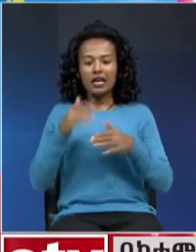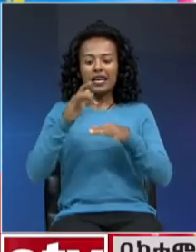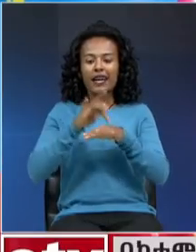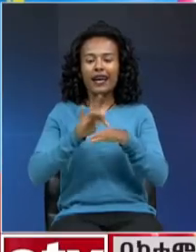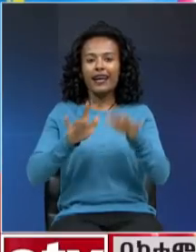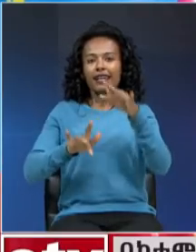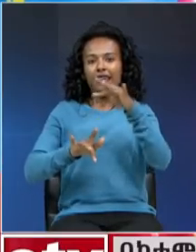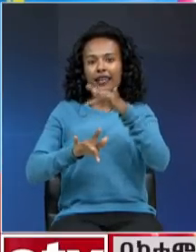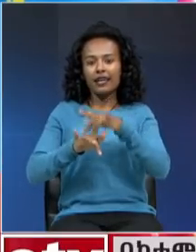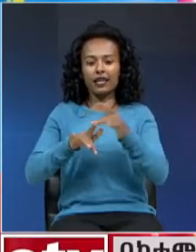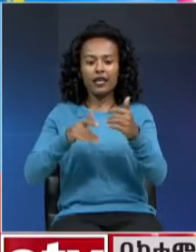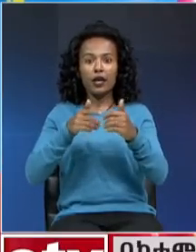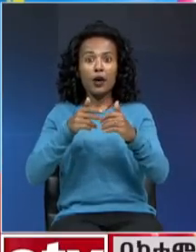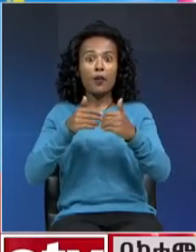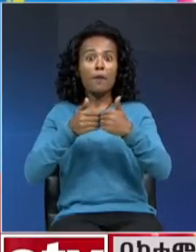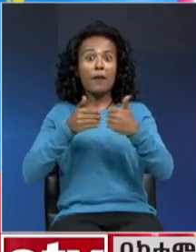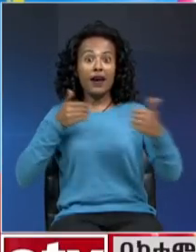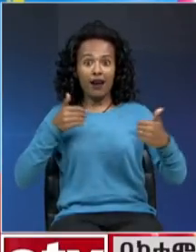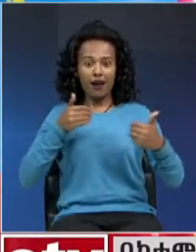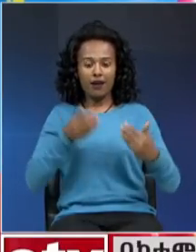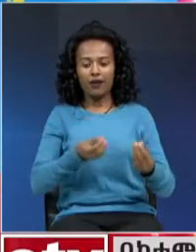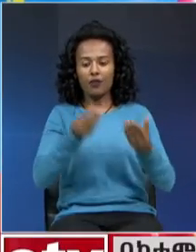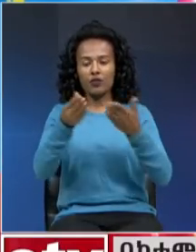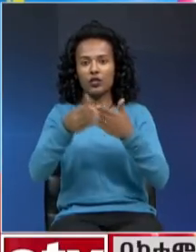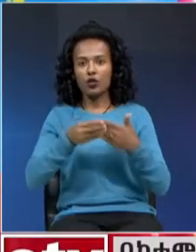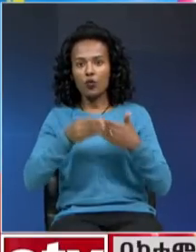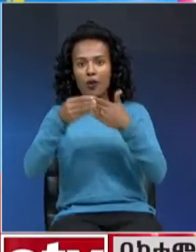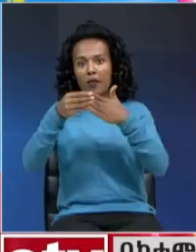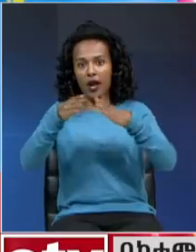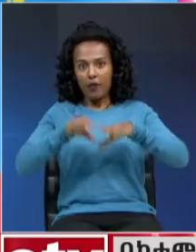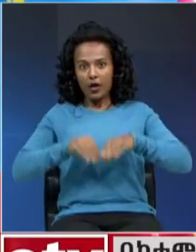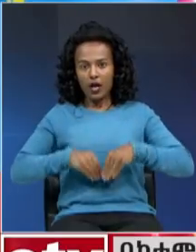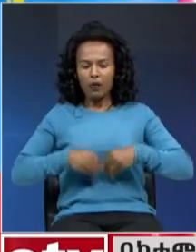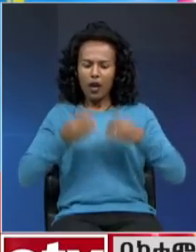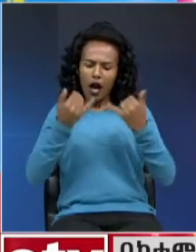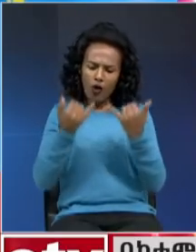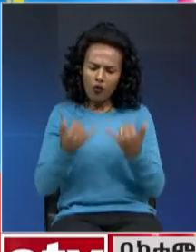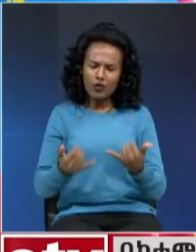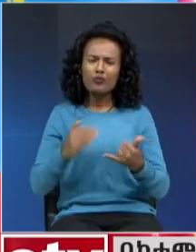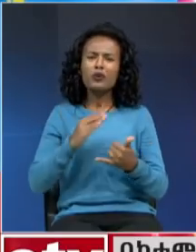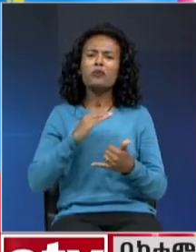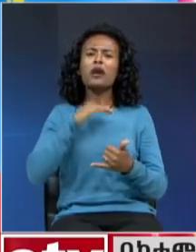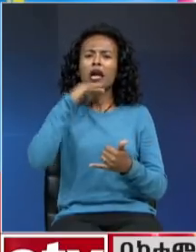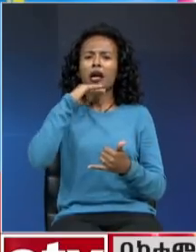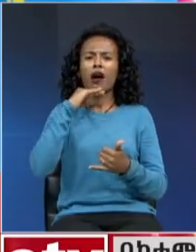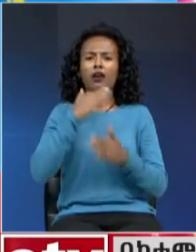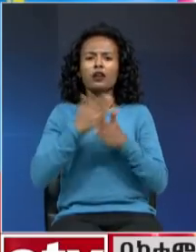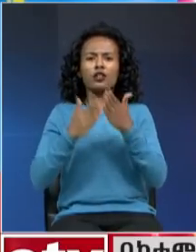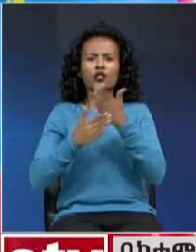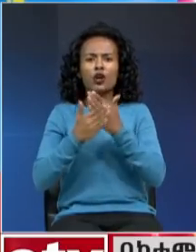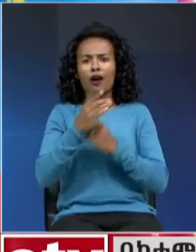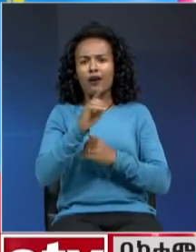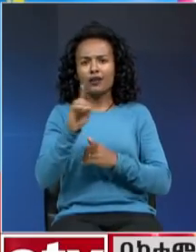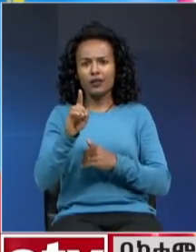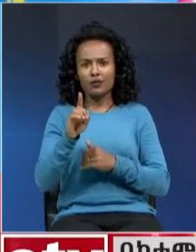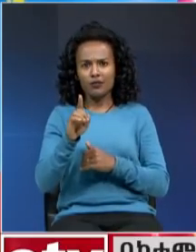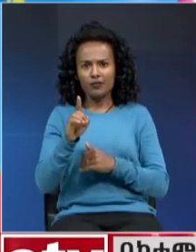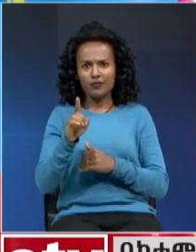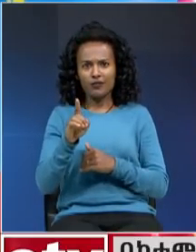ከንክኪ መራራቅና የሚሰጠው መመሪያ መቀበል አሁንም በሚያረካ ደረጃ ላይ የሚገኝ